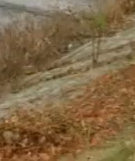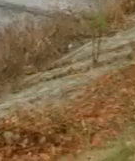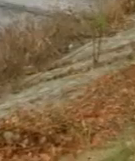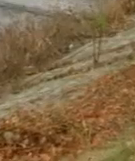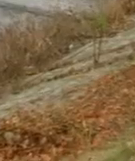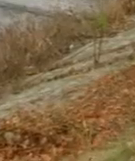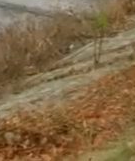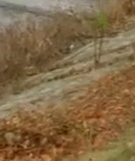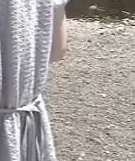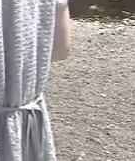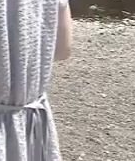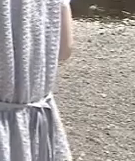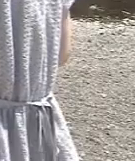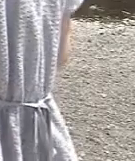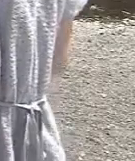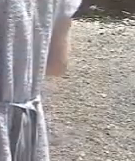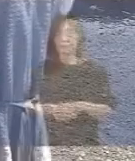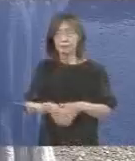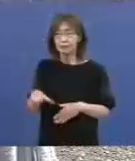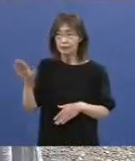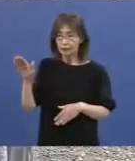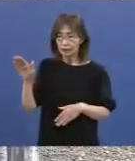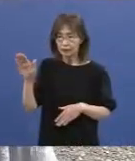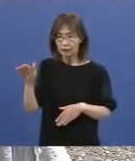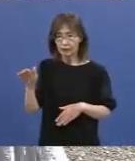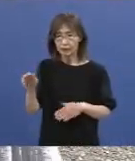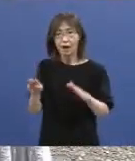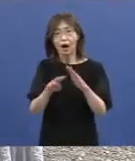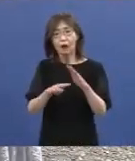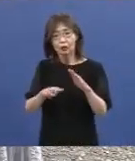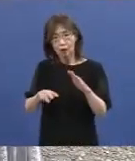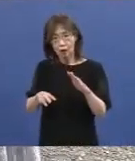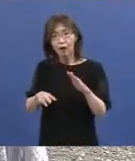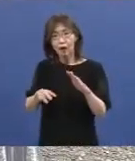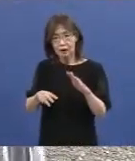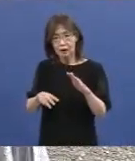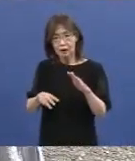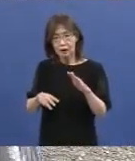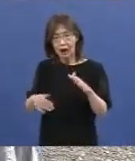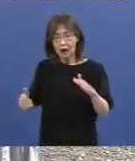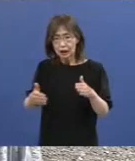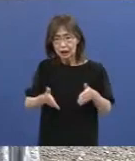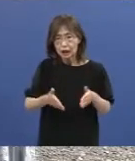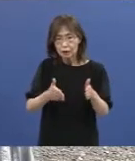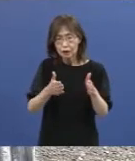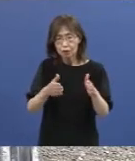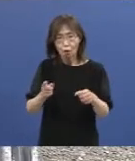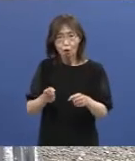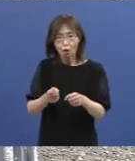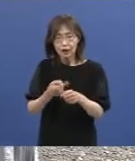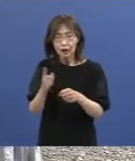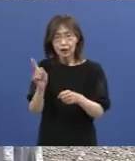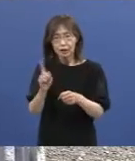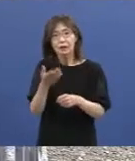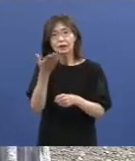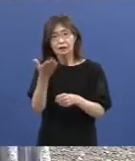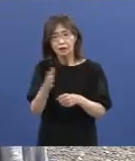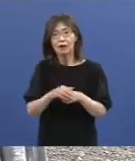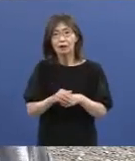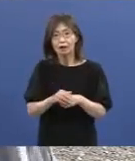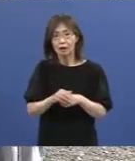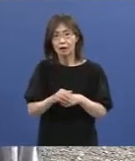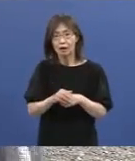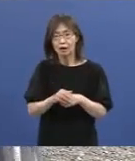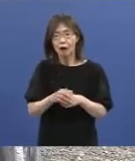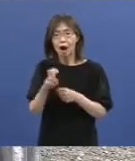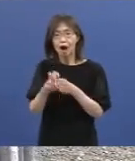。山本さん、芥川に魚道を作ったきっかけって何だったんですか？ 今